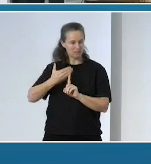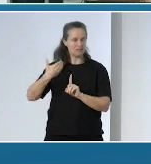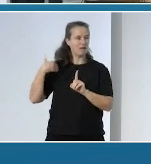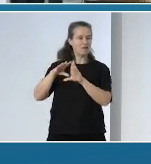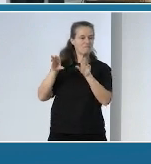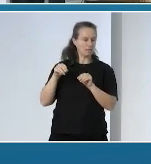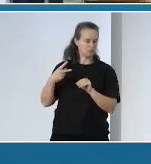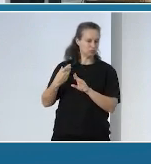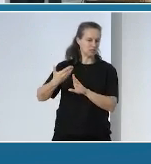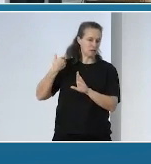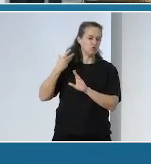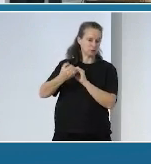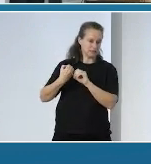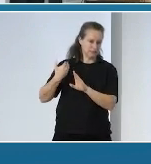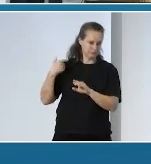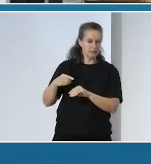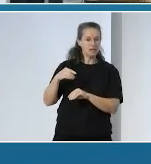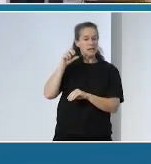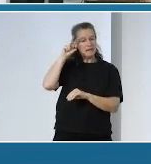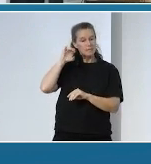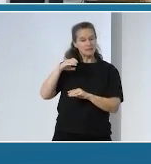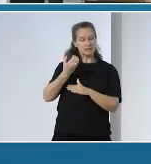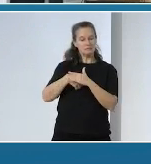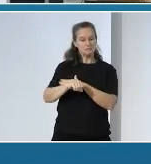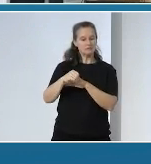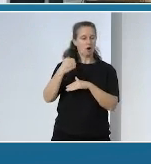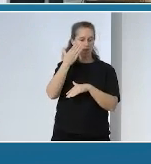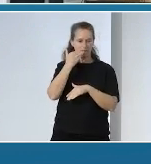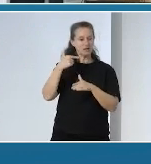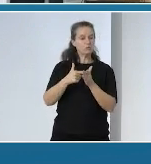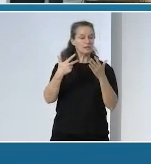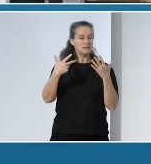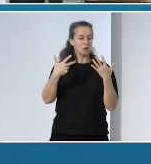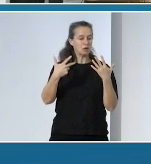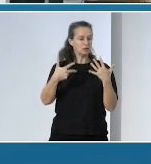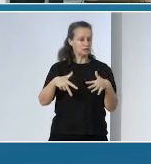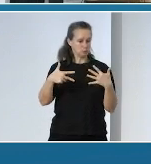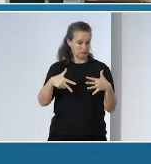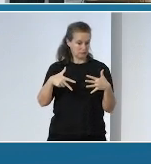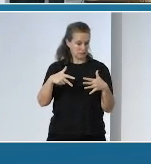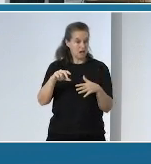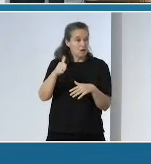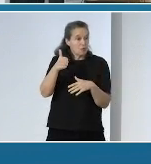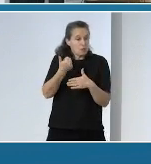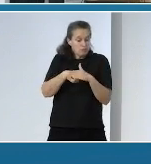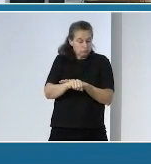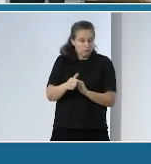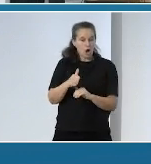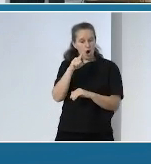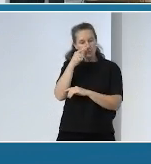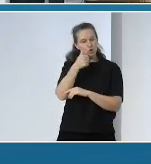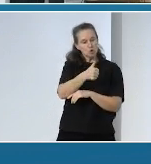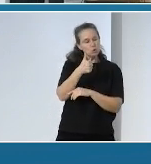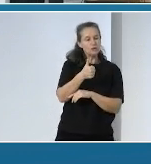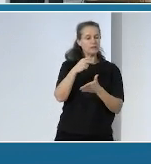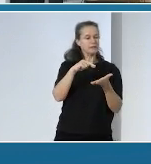déjà. Donc Émilie, elle est née en février 2018, c'est le premier enfant du couple parental. Monsieur est technicien